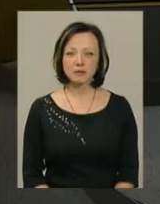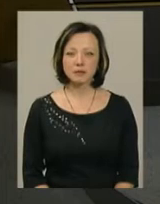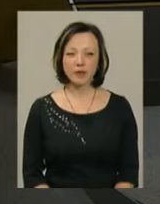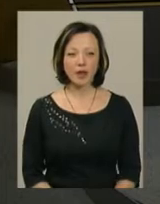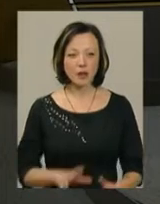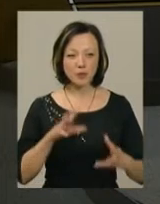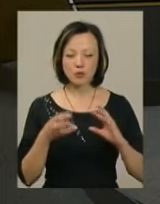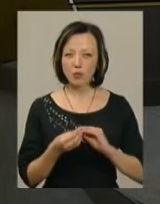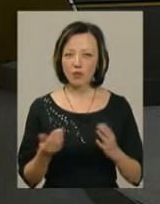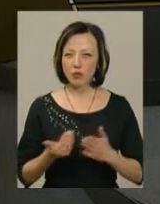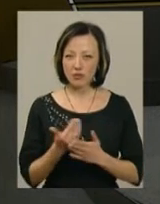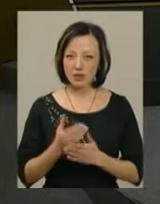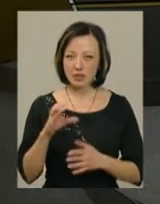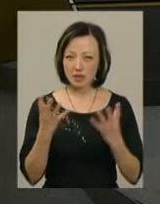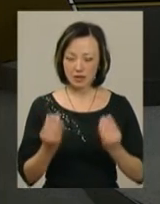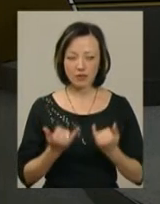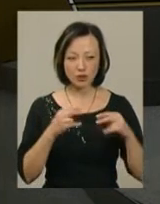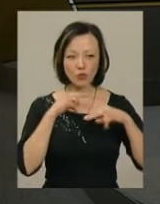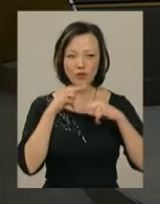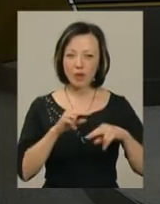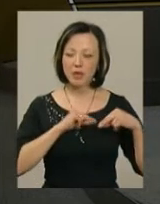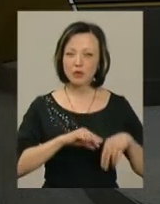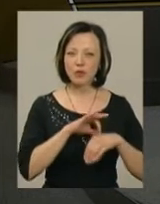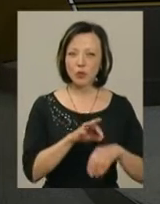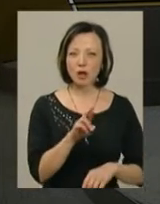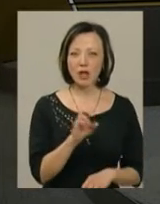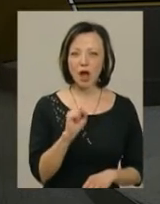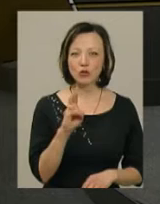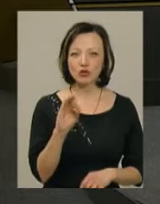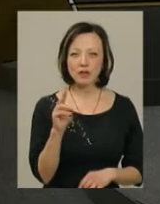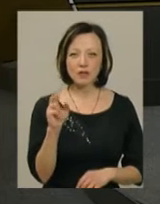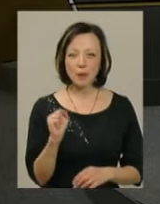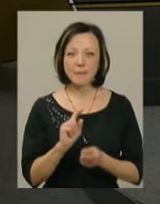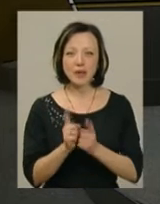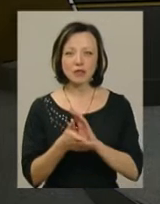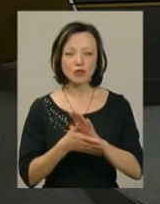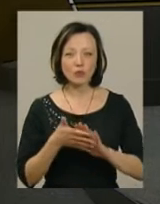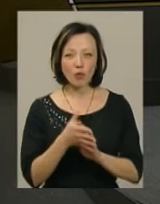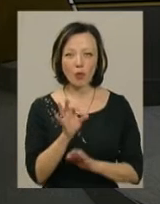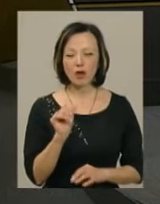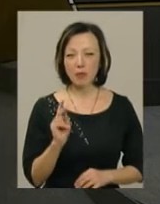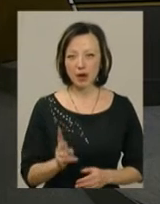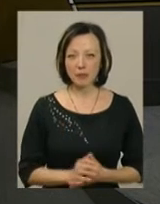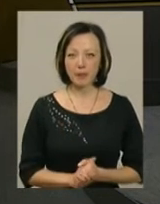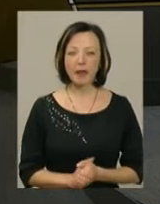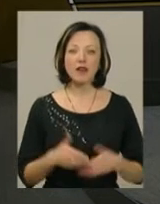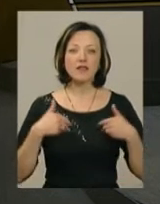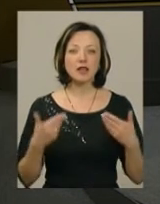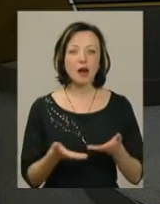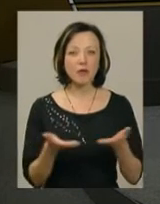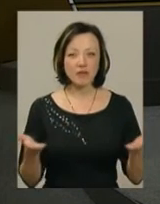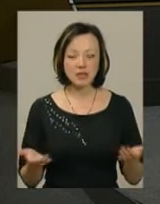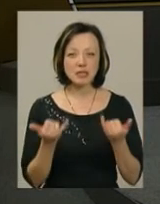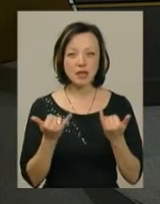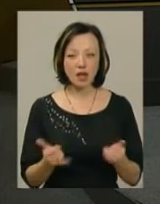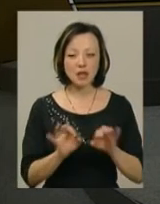Підсумковий інформаційний випуск середи до вашої уваги. В студії працюють ведуча Ярослава Антошевська, перекладач на жестову мову Ольга Рибак. Ми вітаємо вас.